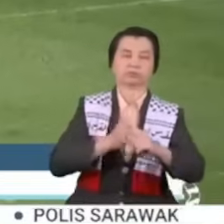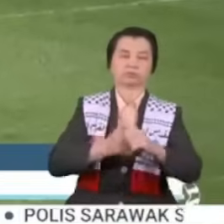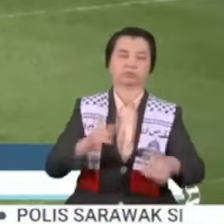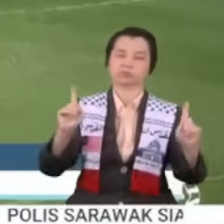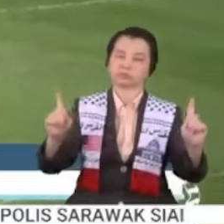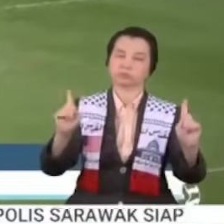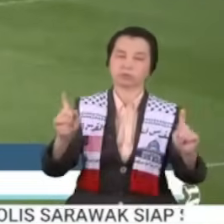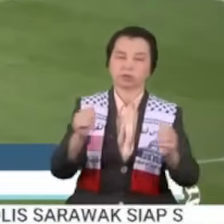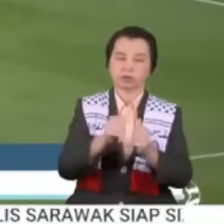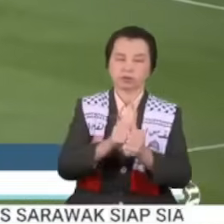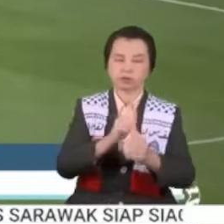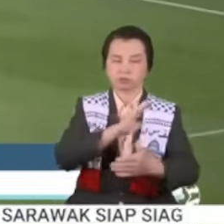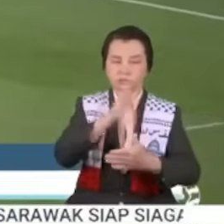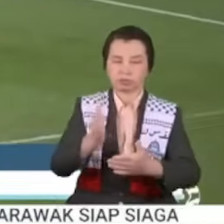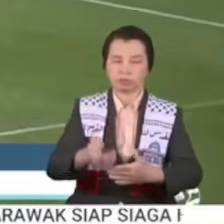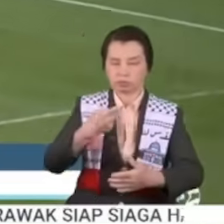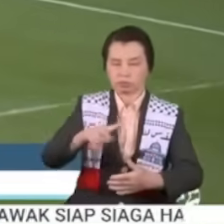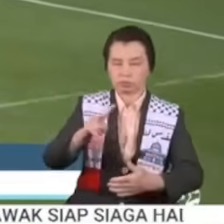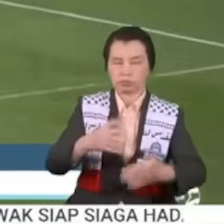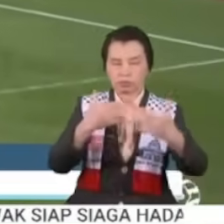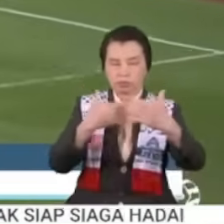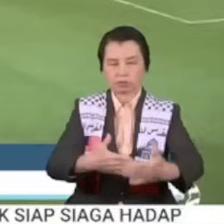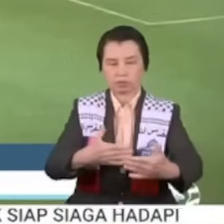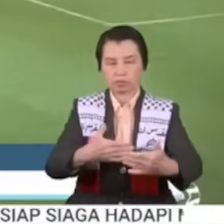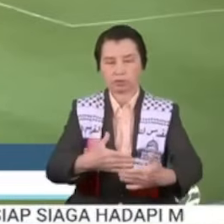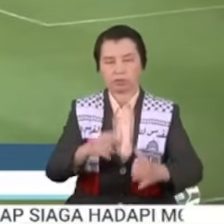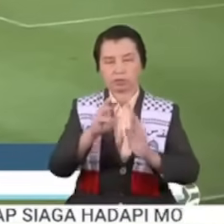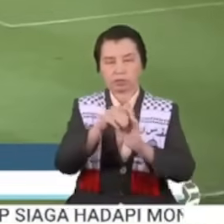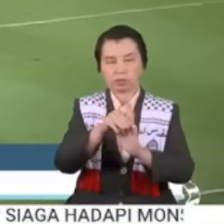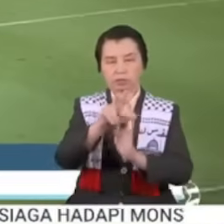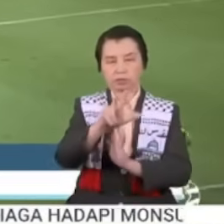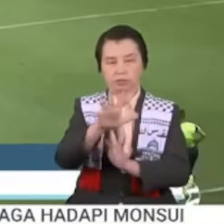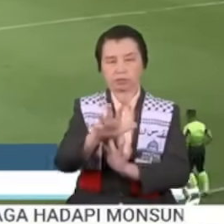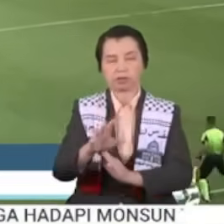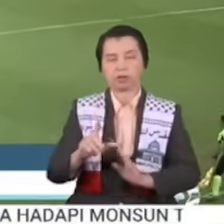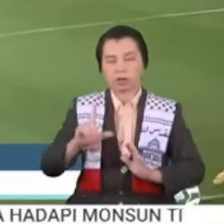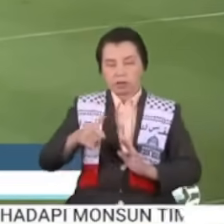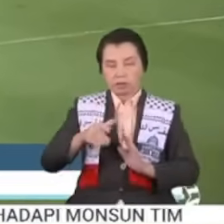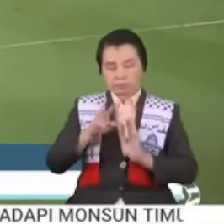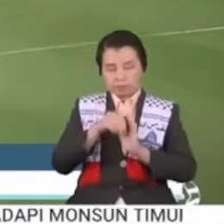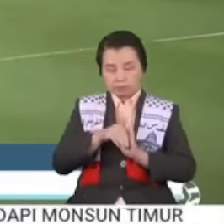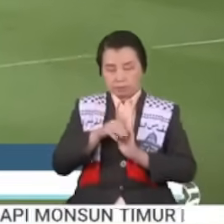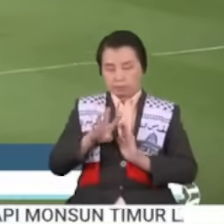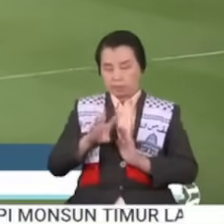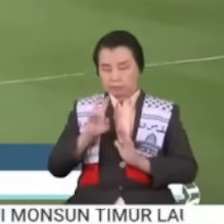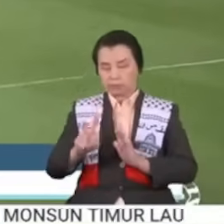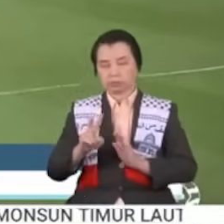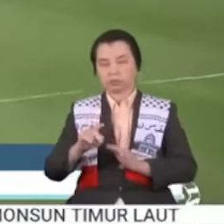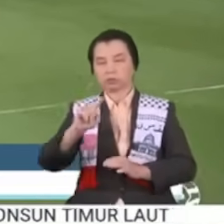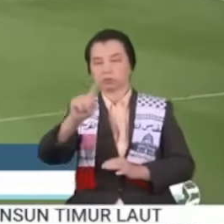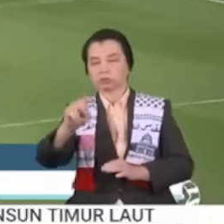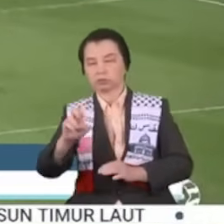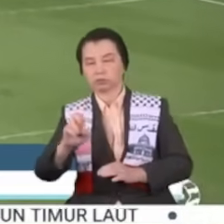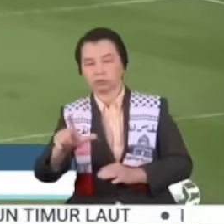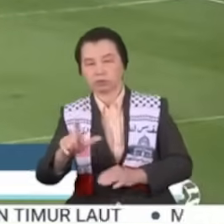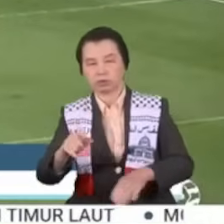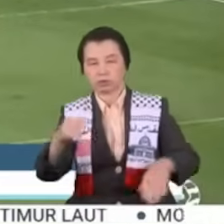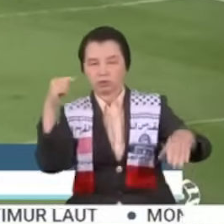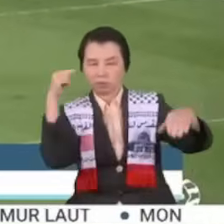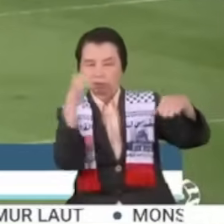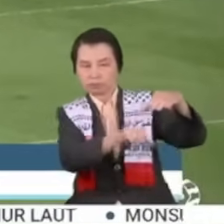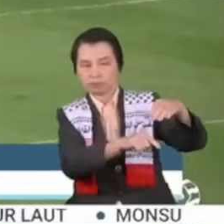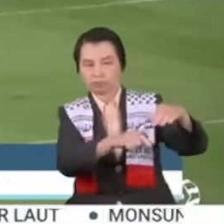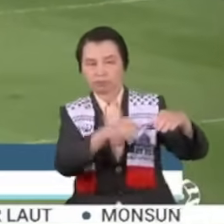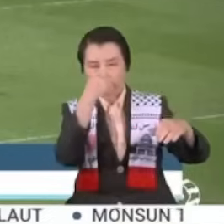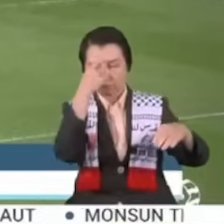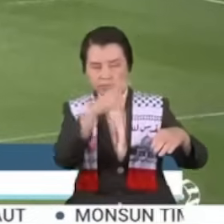Suzuki yang menyempurnakan sepakan penalti minit ke-35 minit ke-42 Zulfahmi Abdul Hadi menghadiahkan gol kedua untuk sang